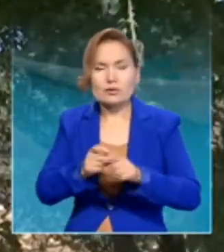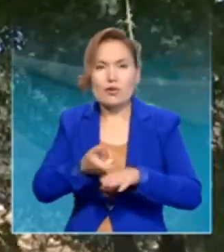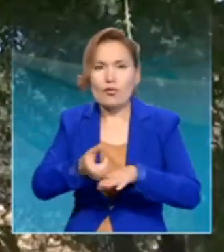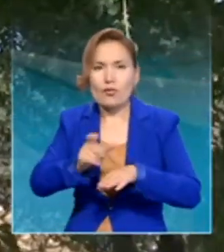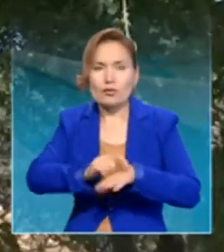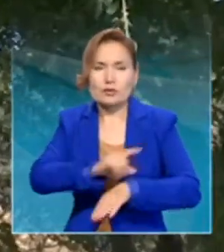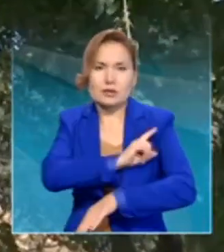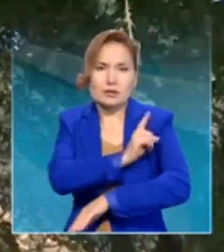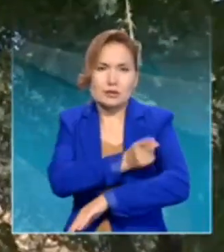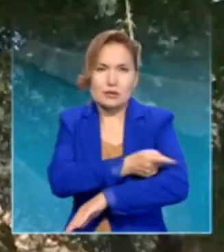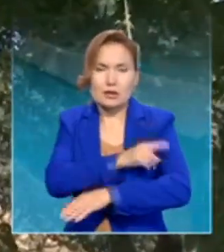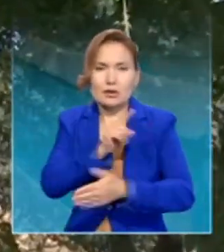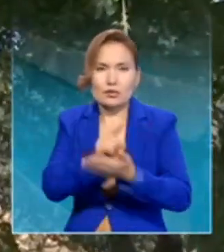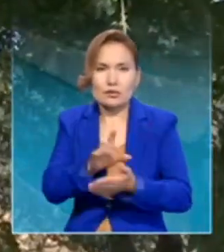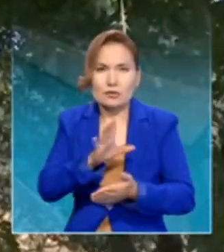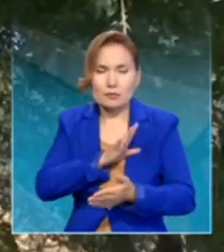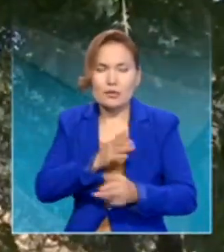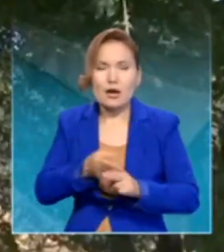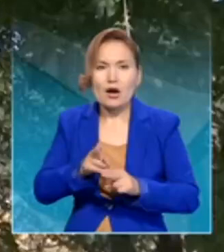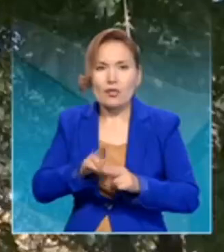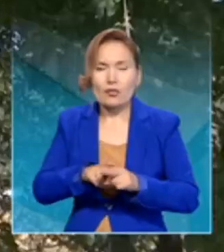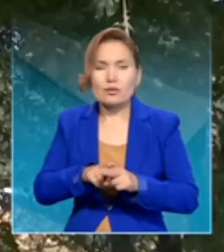тізені тірей білу керек,